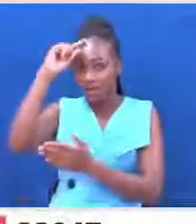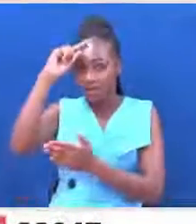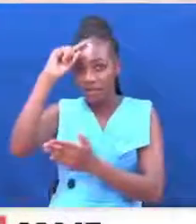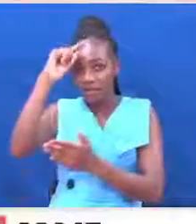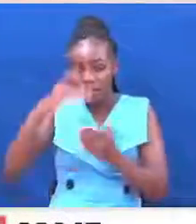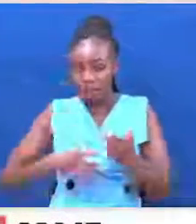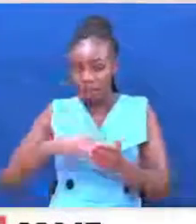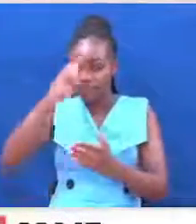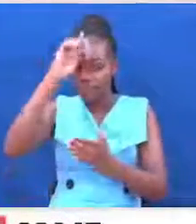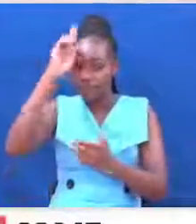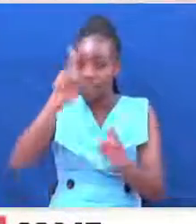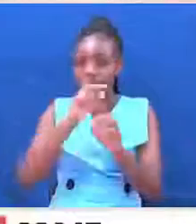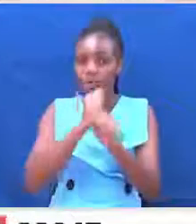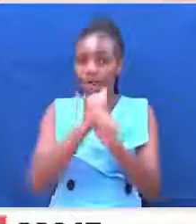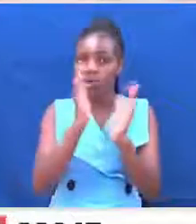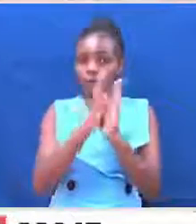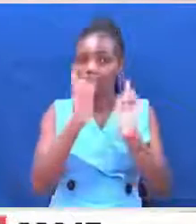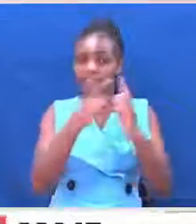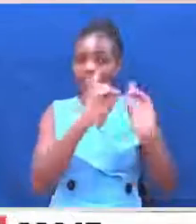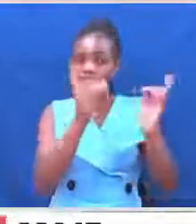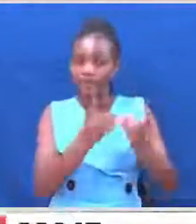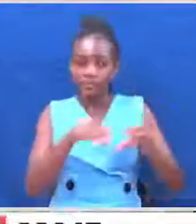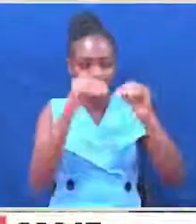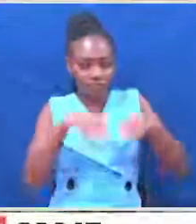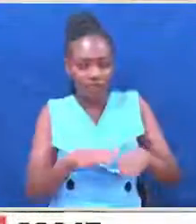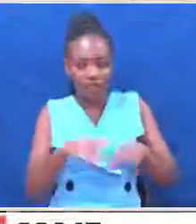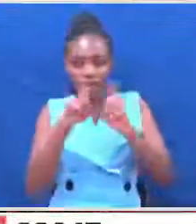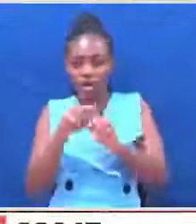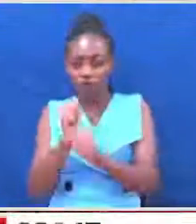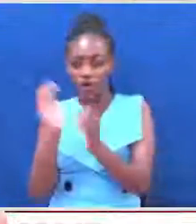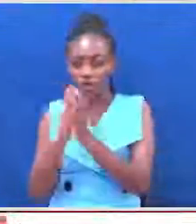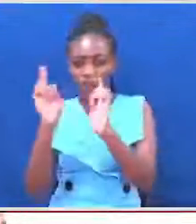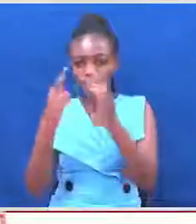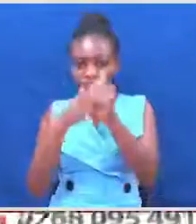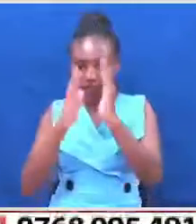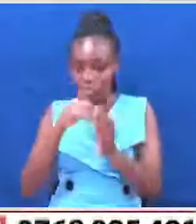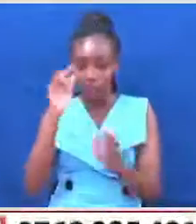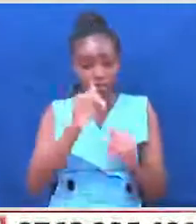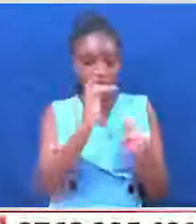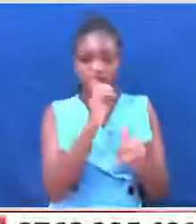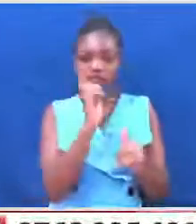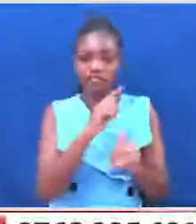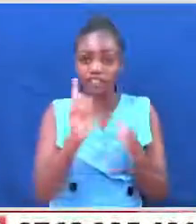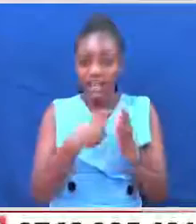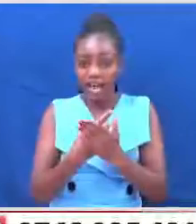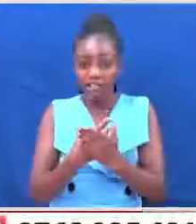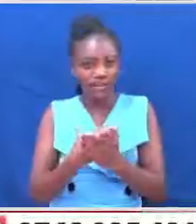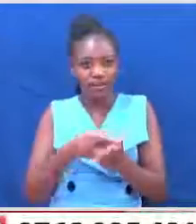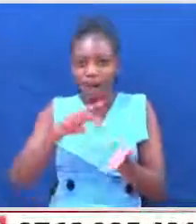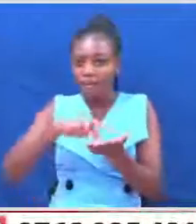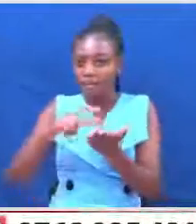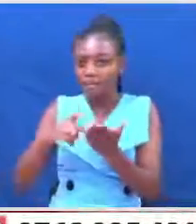mashinani, kufanya kazi na vitengo vya ugatuzi na kufanya kazi na viongozi waliochaguliwa, ambapo miundombinu